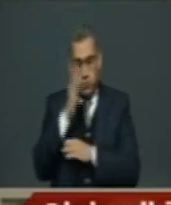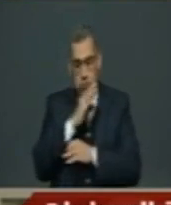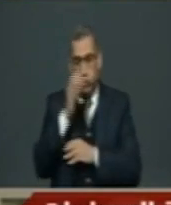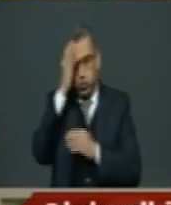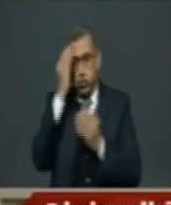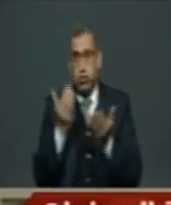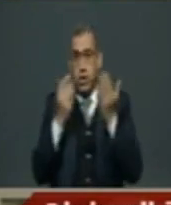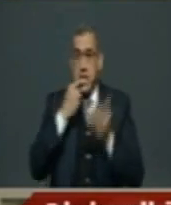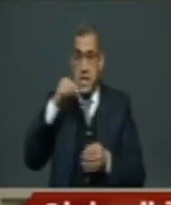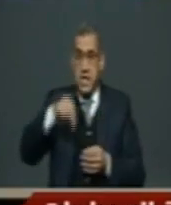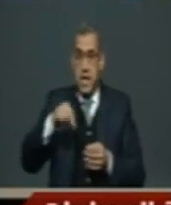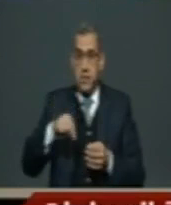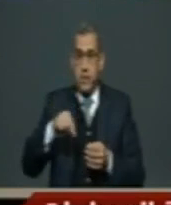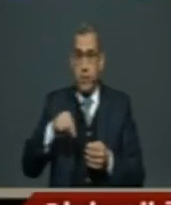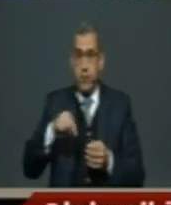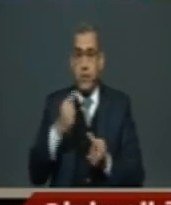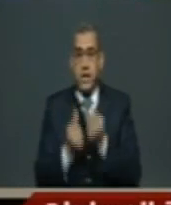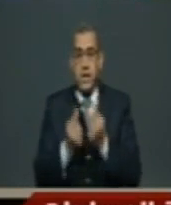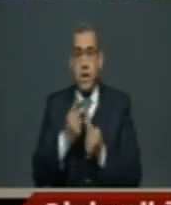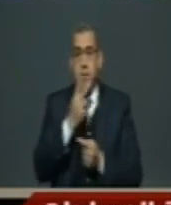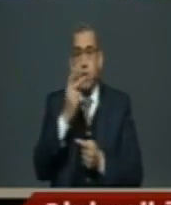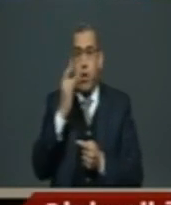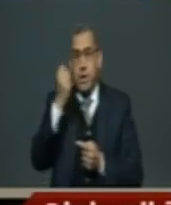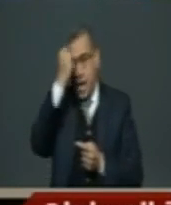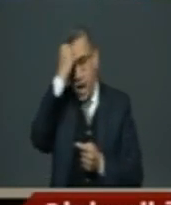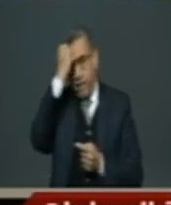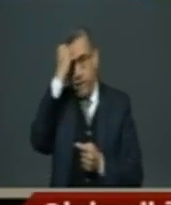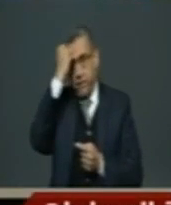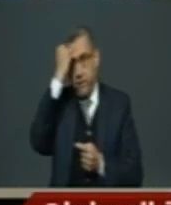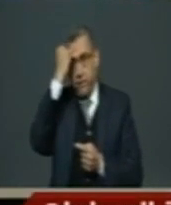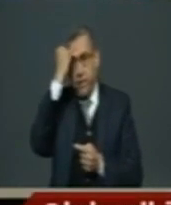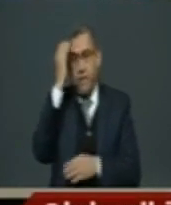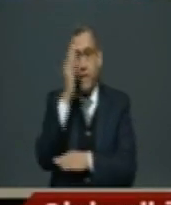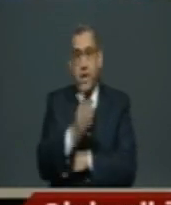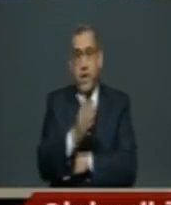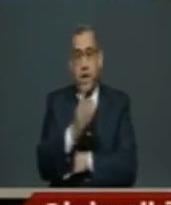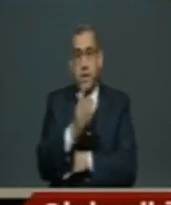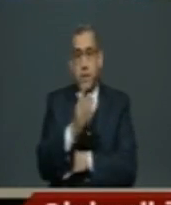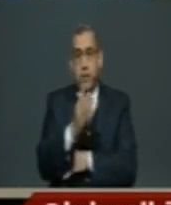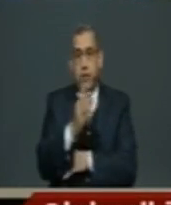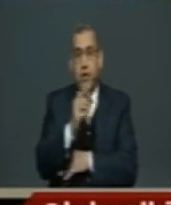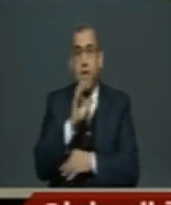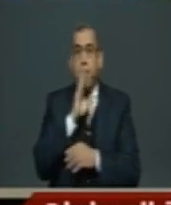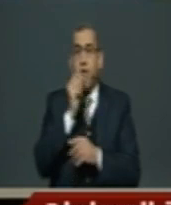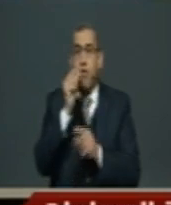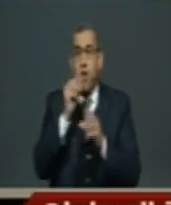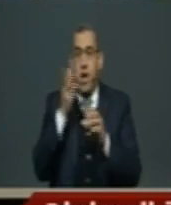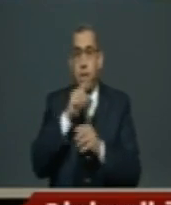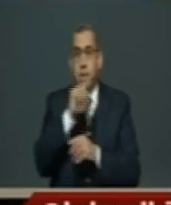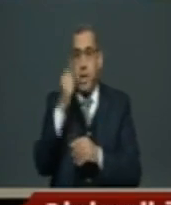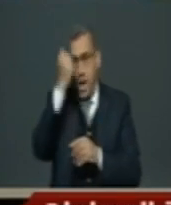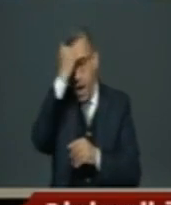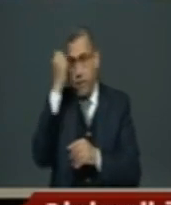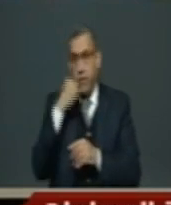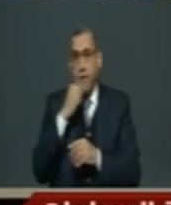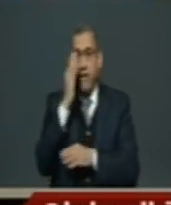دي يتم زراعة 250 الف فدان فول صويا و100 الف فدان عباد شمس،